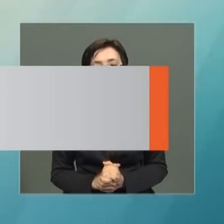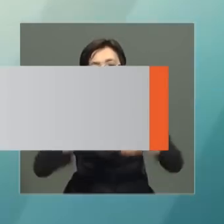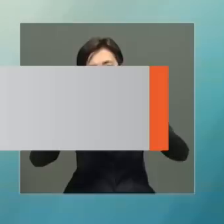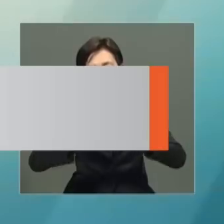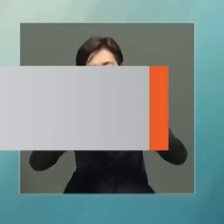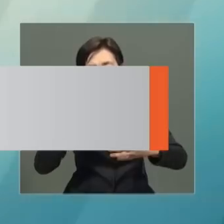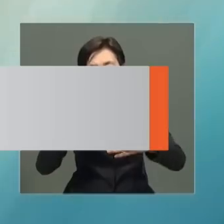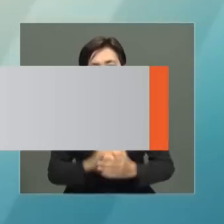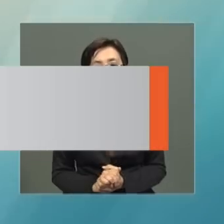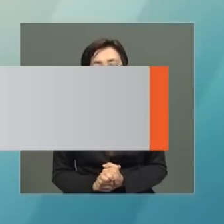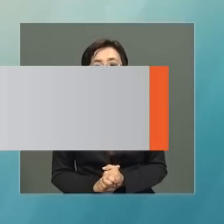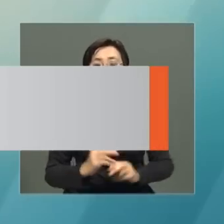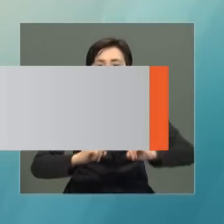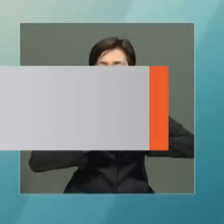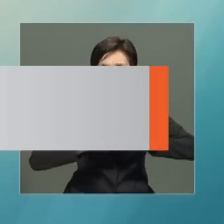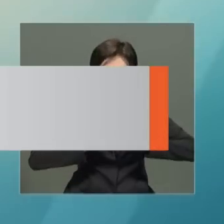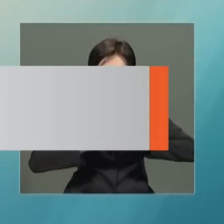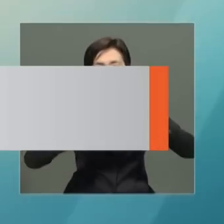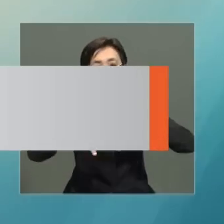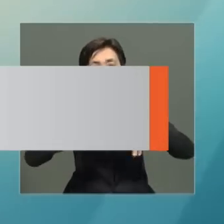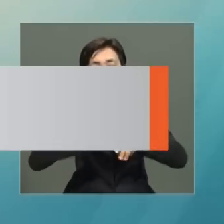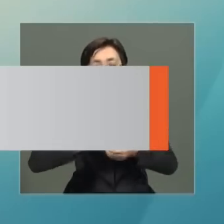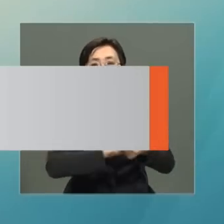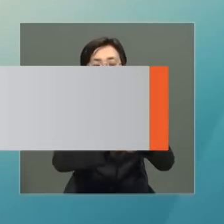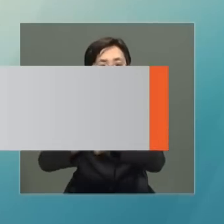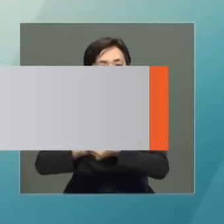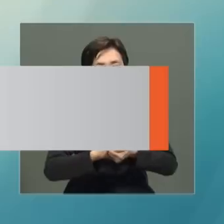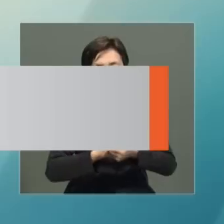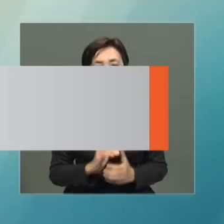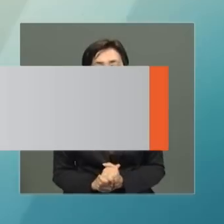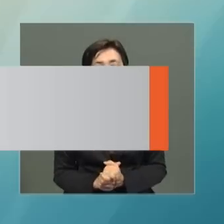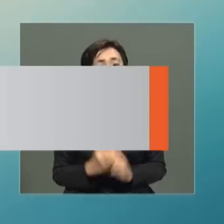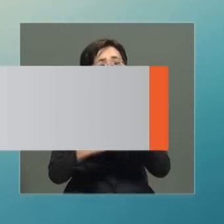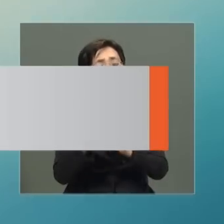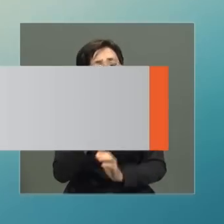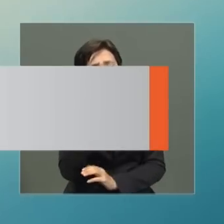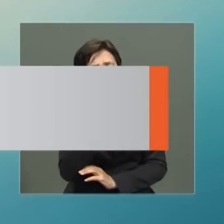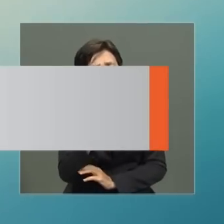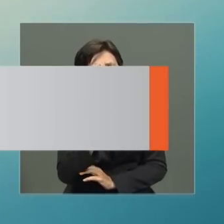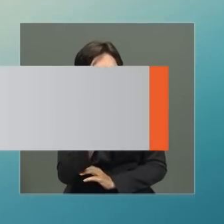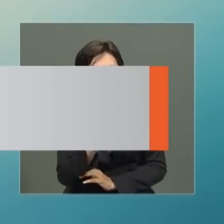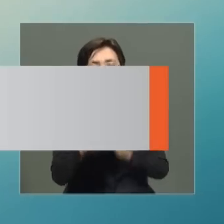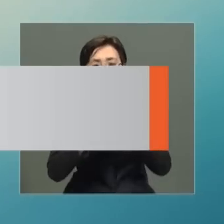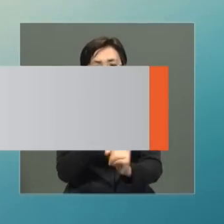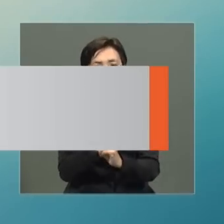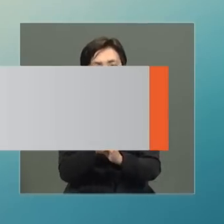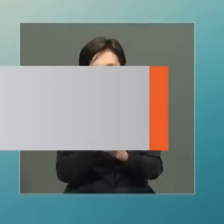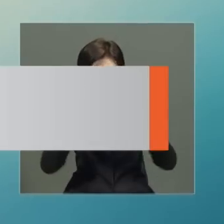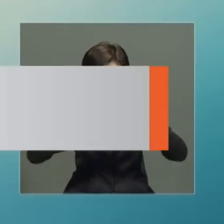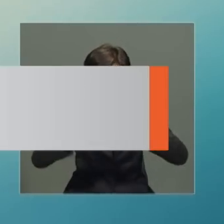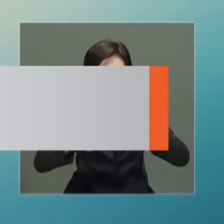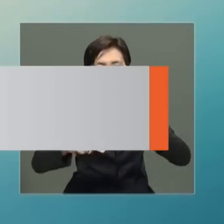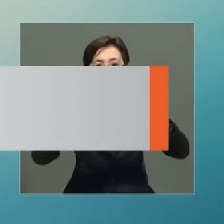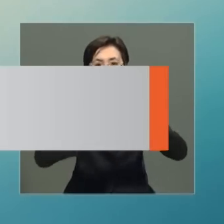ครัฐเอกชนต้องช่วยกันด้วยมีตัวอย่างที่ดีที่เป็นเอกชนคือเอาคนงานมาตรวจทั้งโรงง